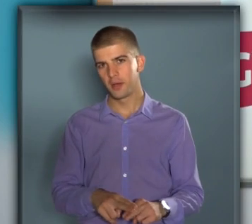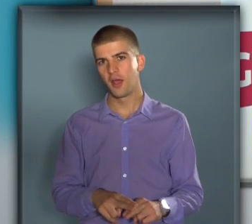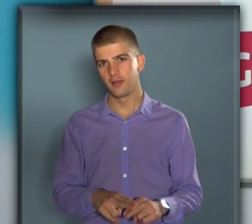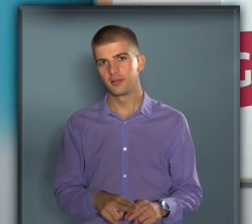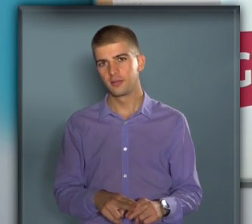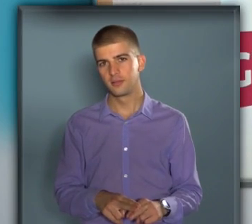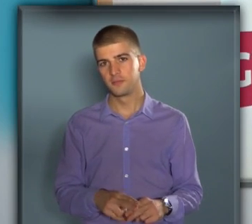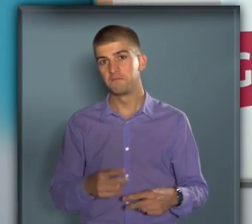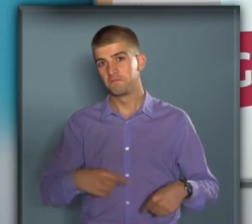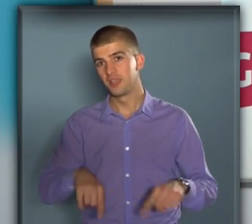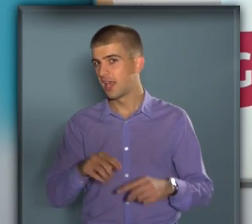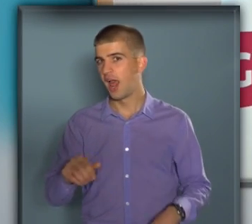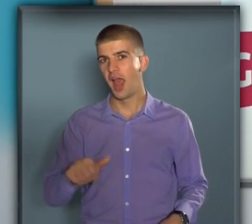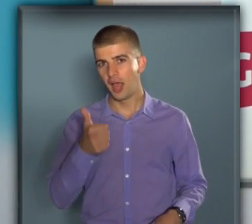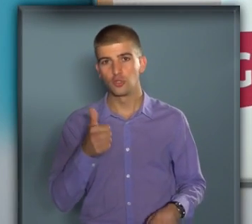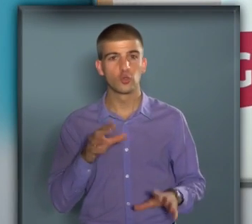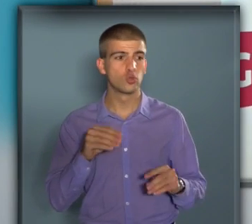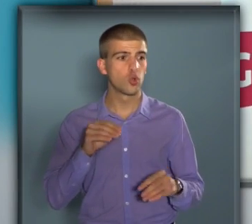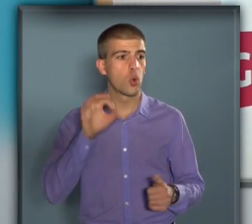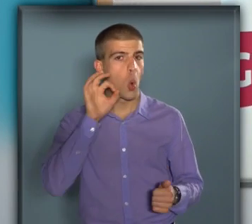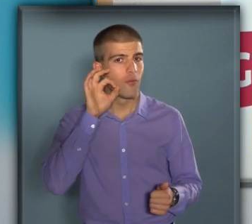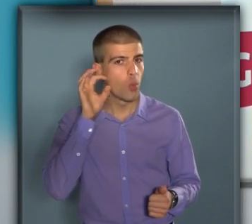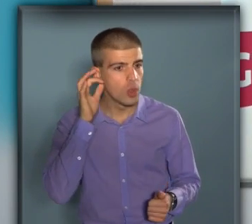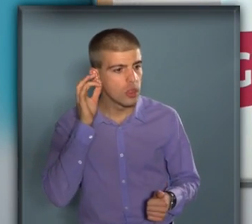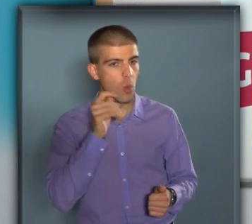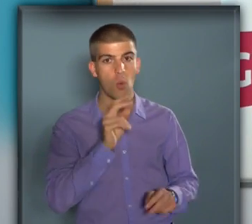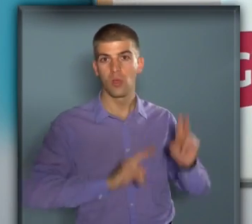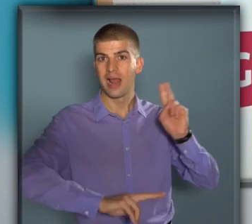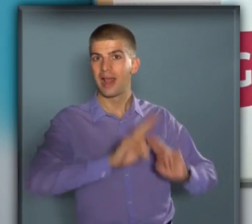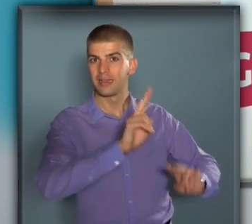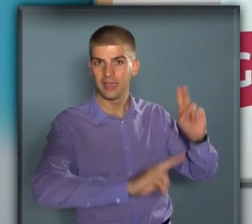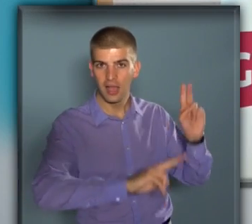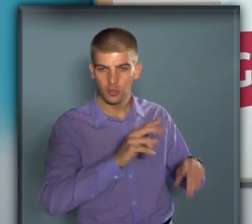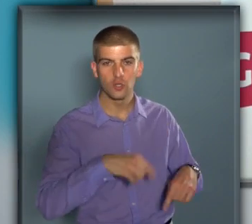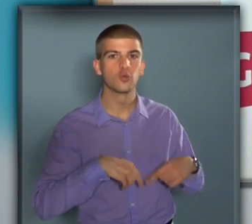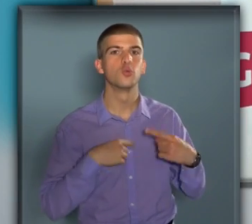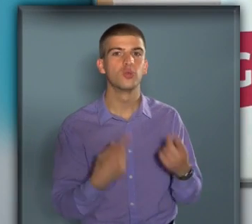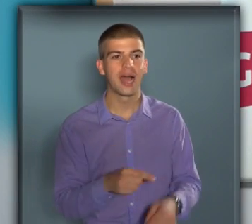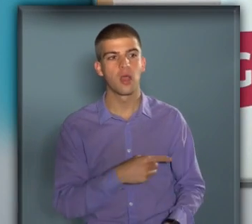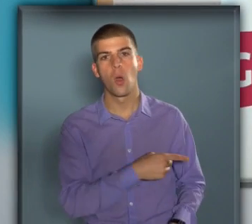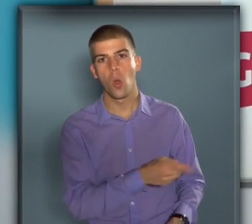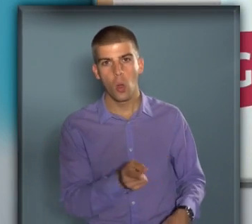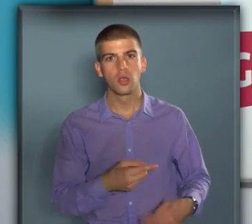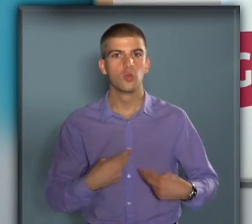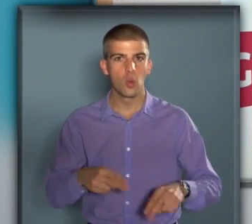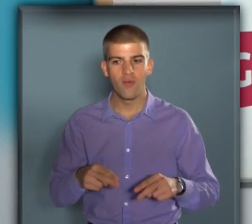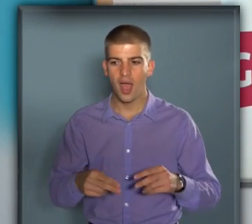nagyon, első körben nagyon sok óvónő jelentkezett, és utána ők ezt ugye vitték